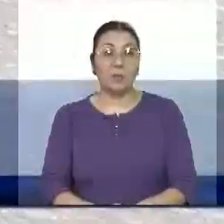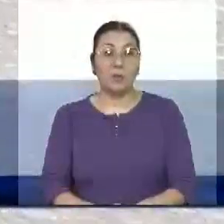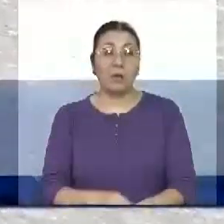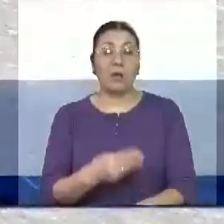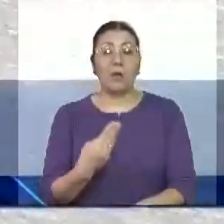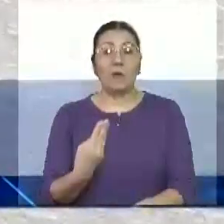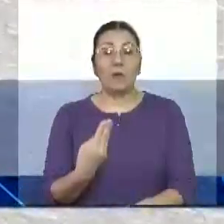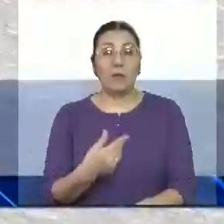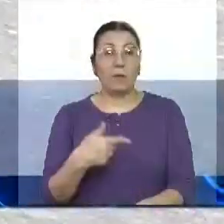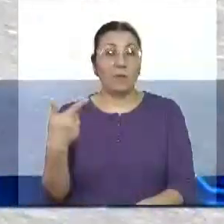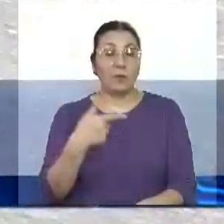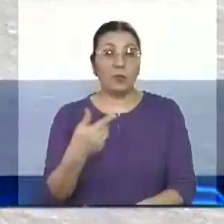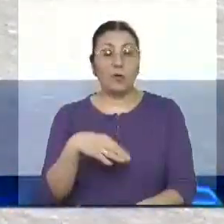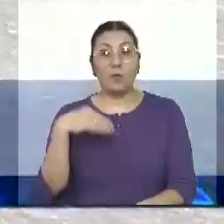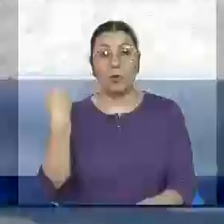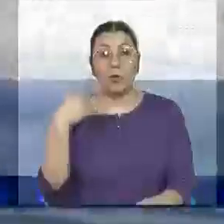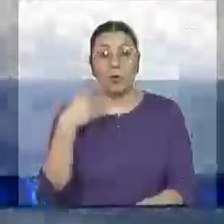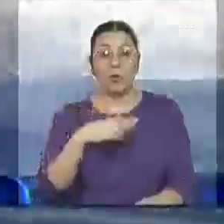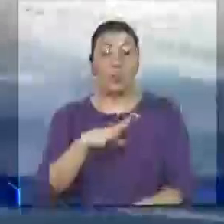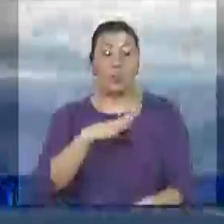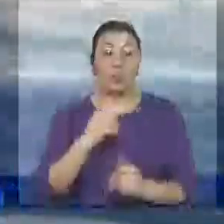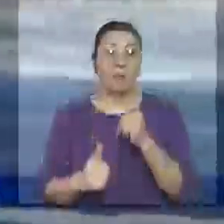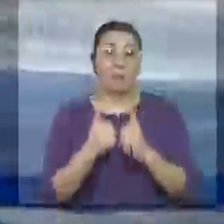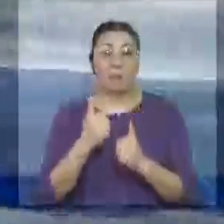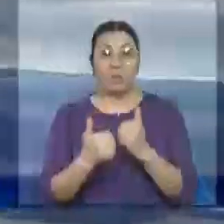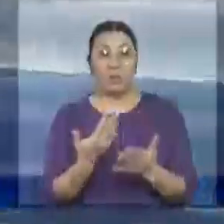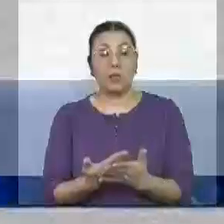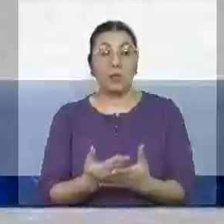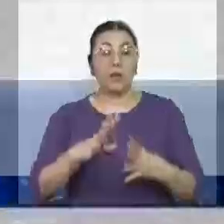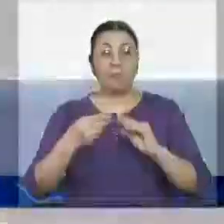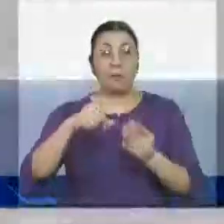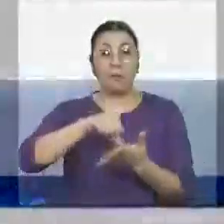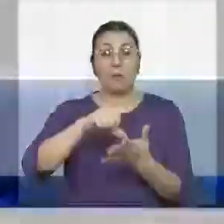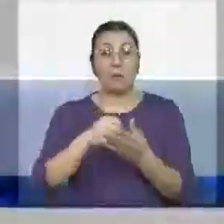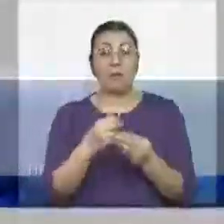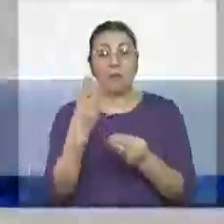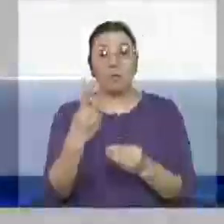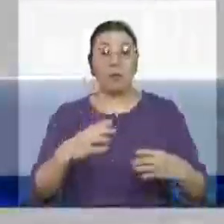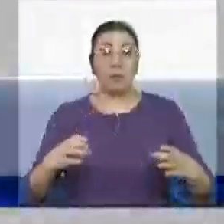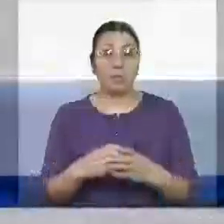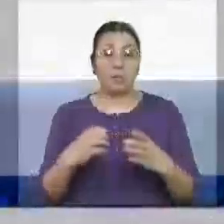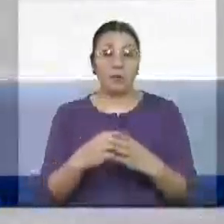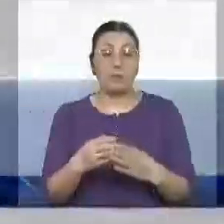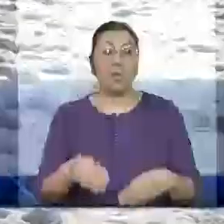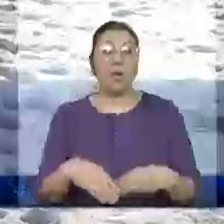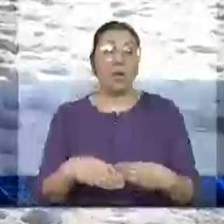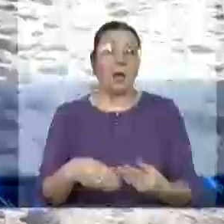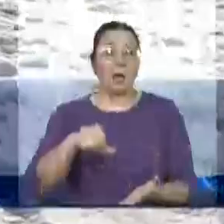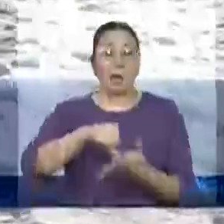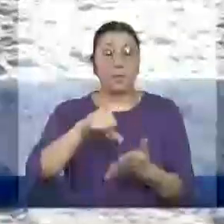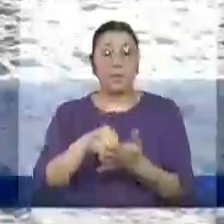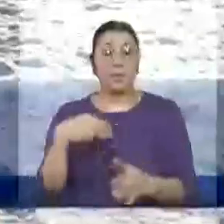Атырау. В Актюбинске еще много раз играли. Всего в турнире по зимнему футболу принимают участие 12 команд. Они представляют